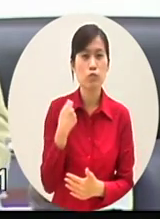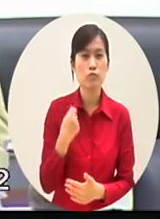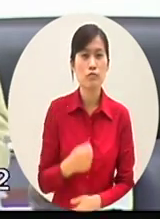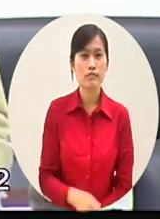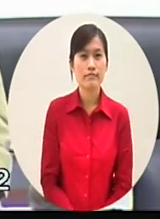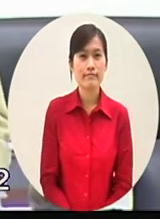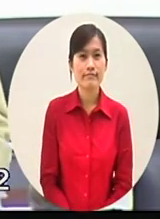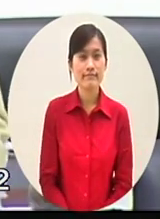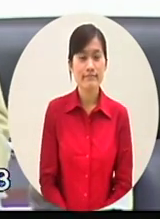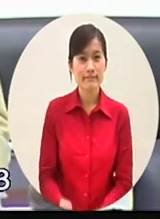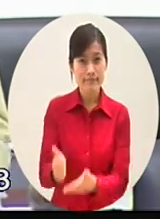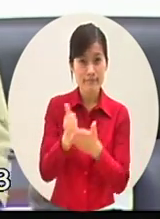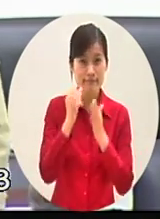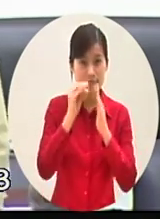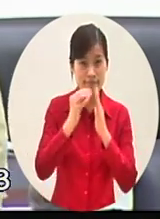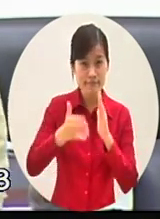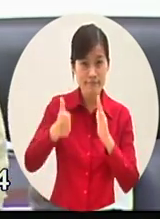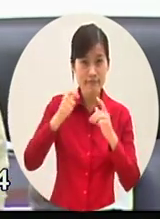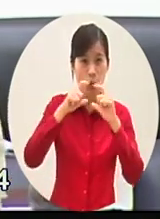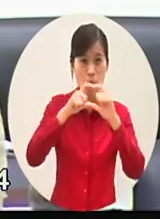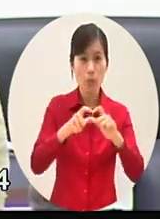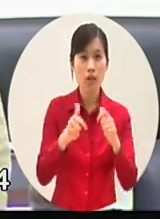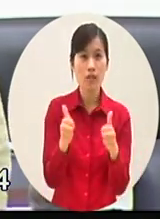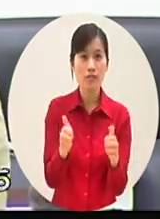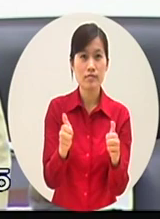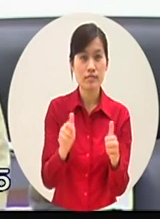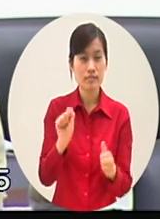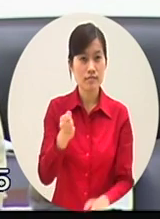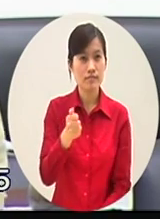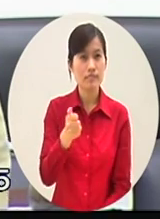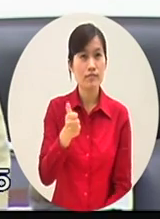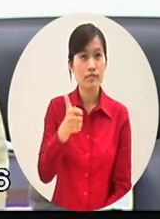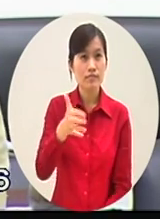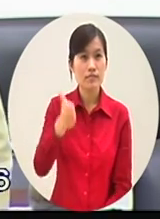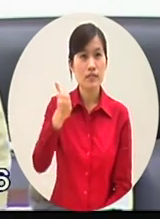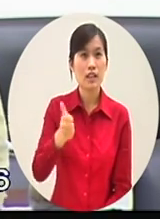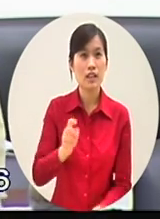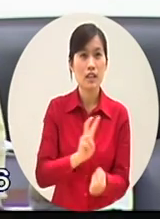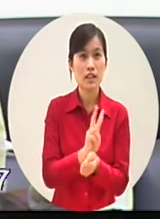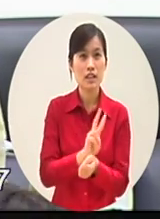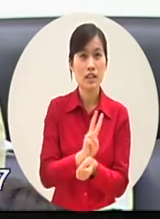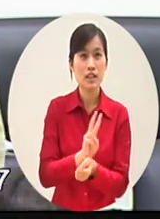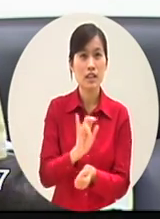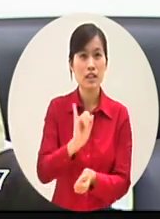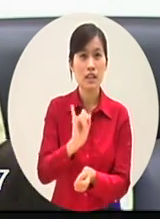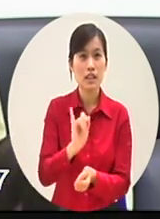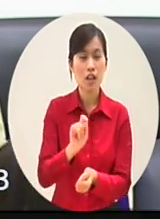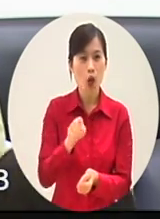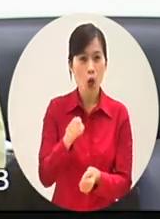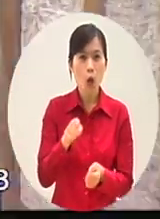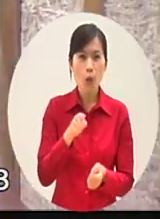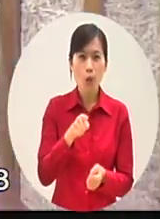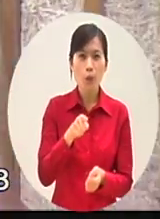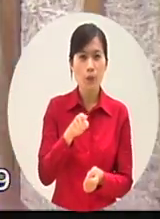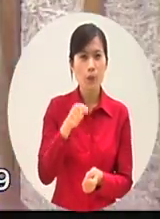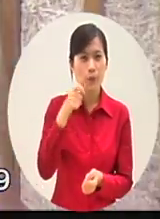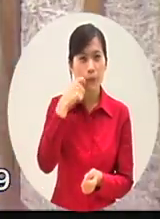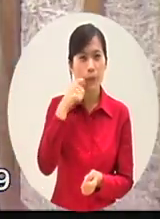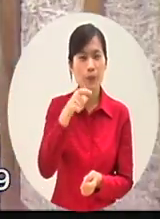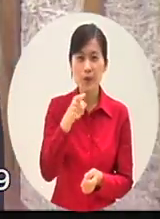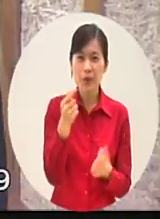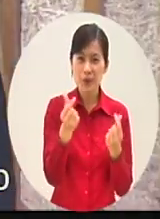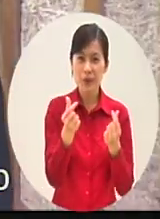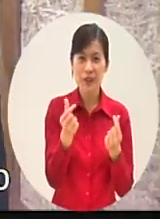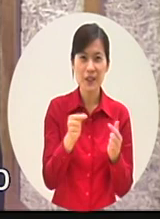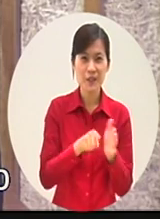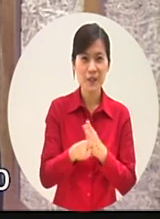局长请答复。 谢谢议长，谢谢林议员。那个林议员对这个探索教育我看都会要变成专家了